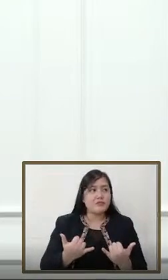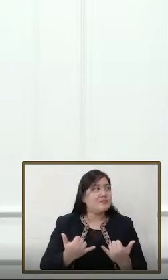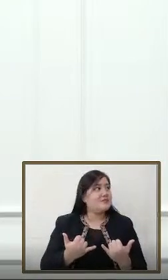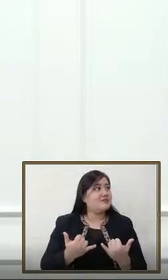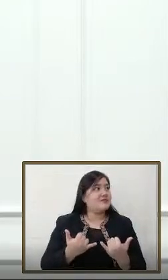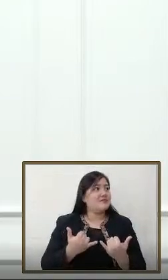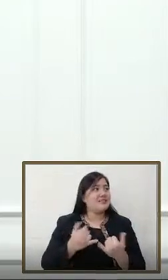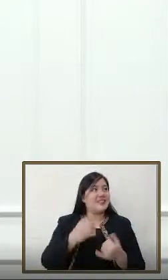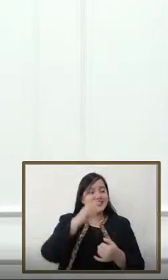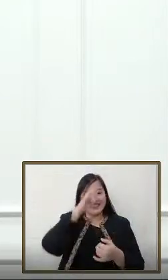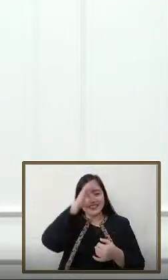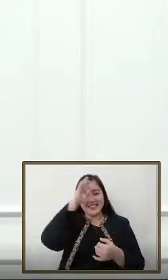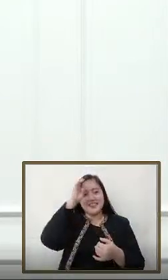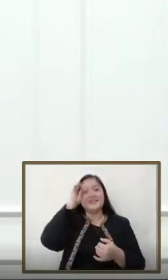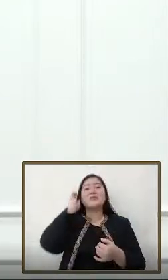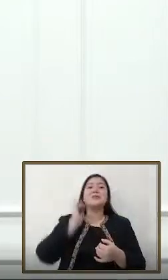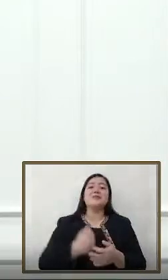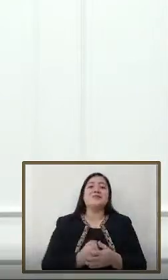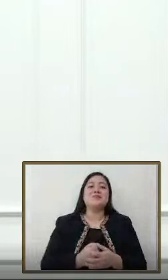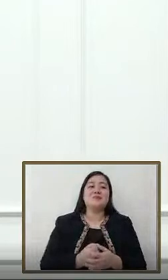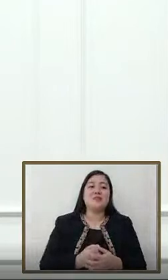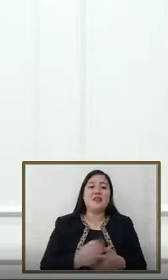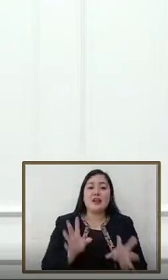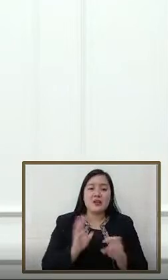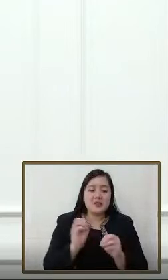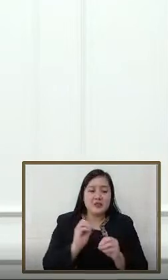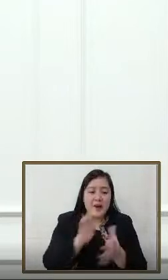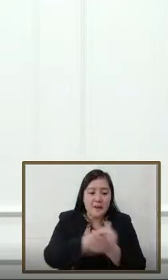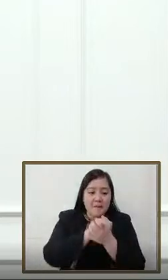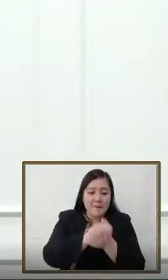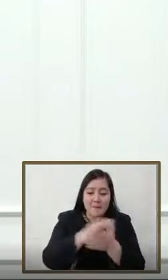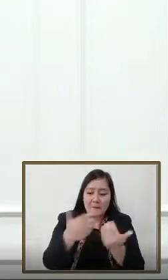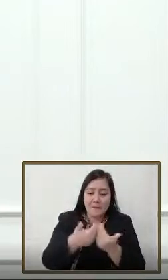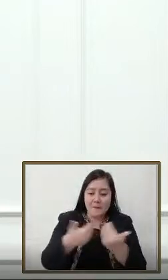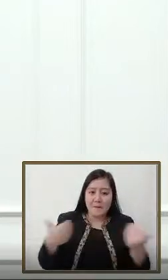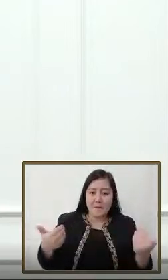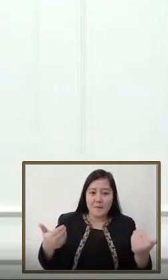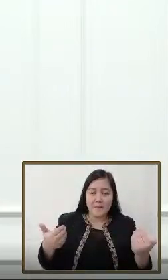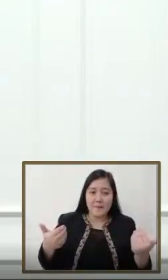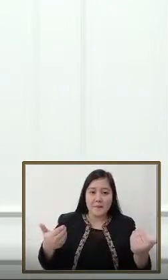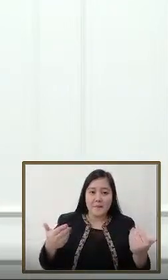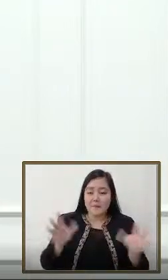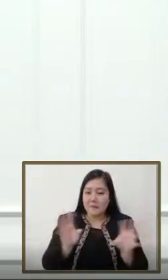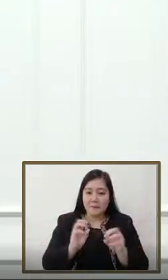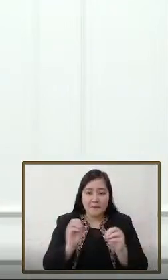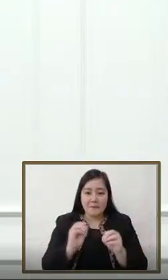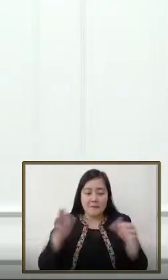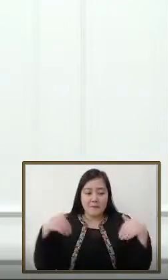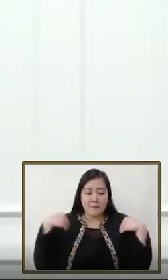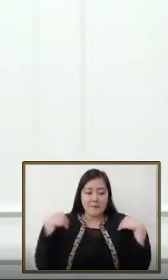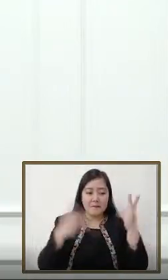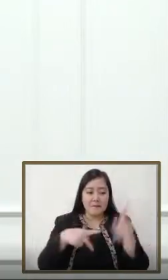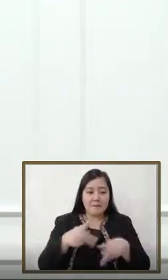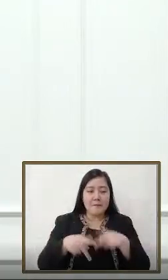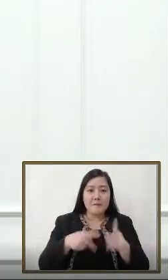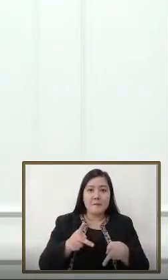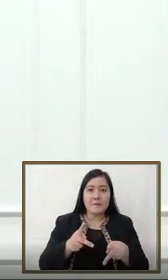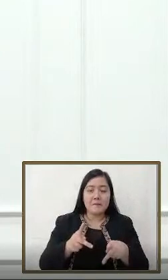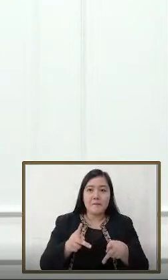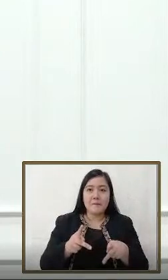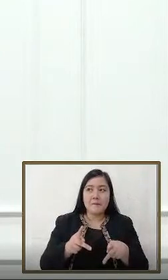ha? Mga hiwalay, or mga young people na